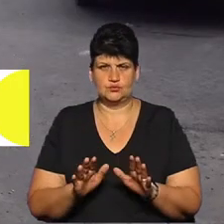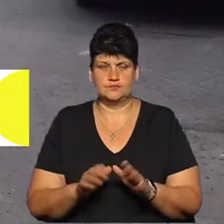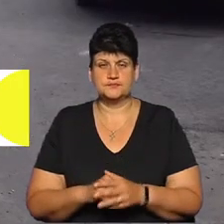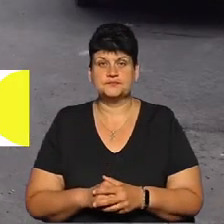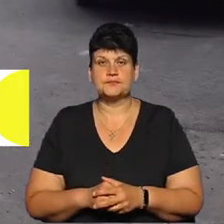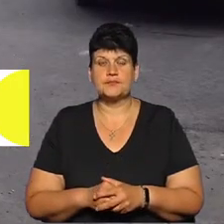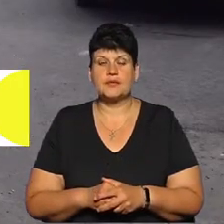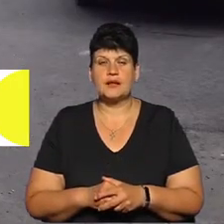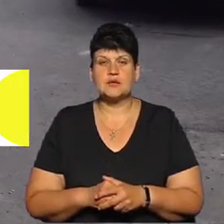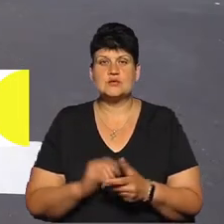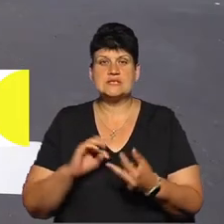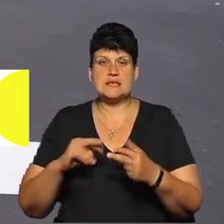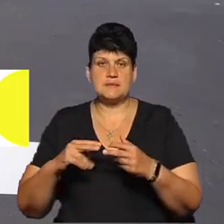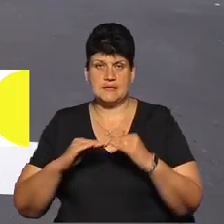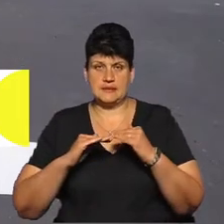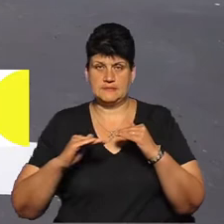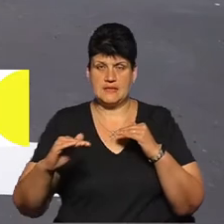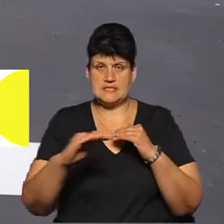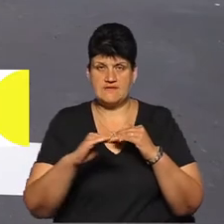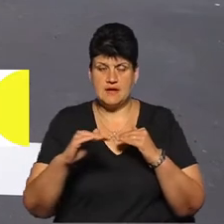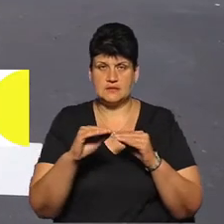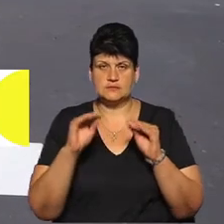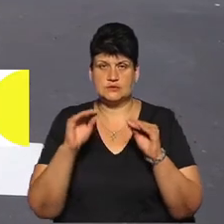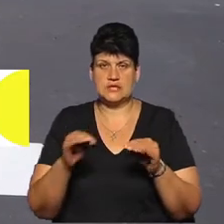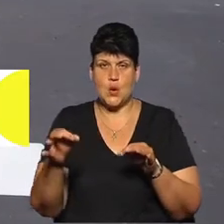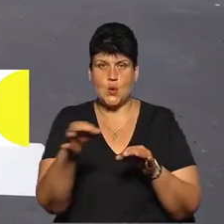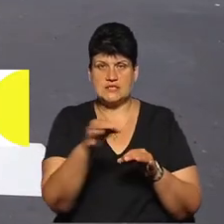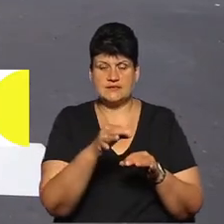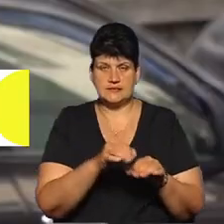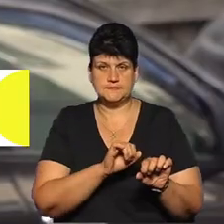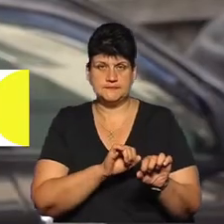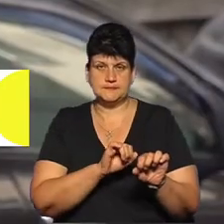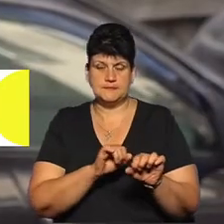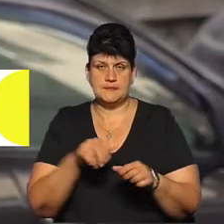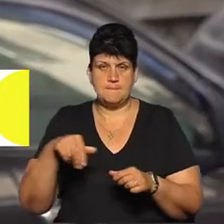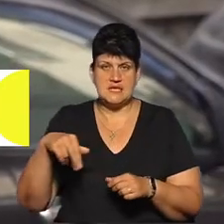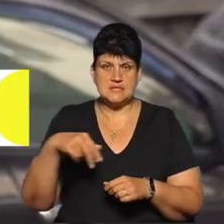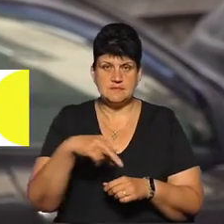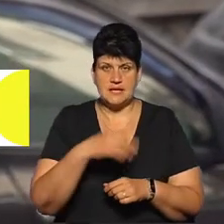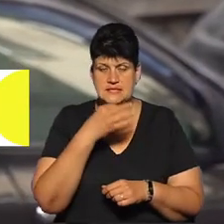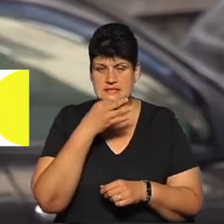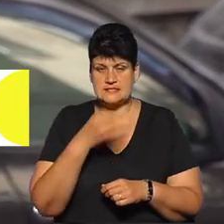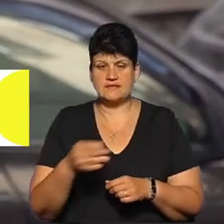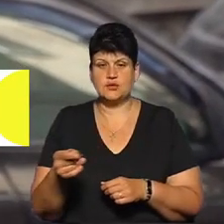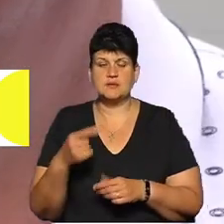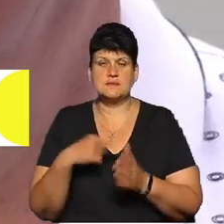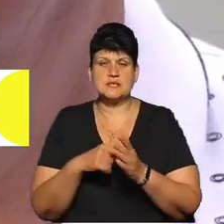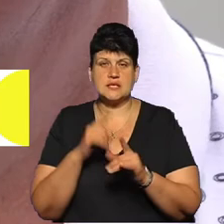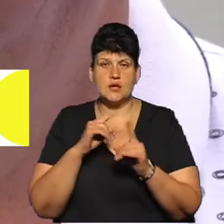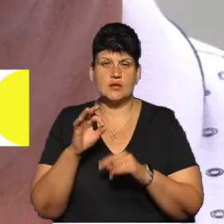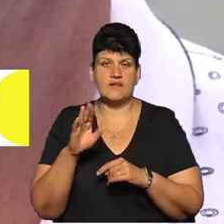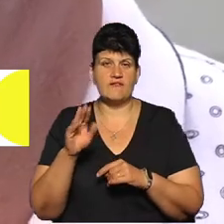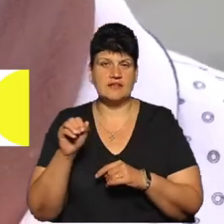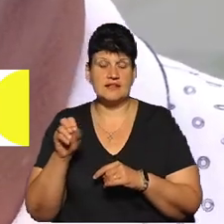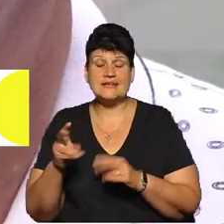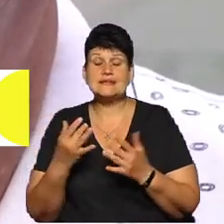замінили верхній шар асфальту та встановили острівки безпеки, розповів начальник відділу технагляду Тернопільської міськради Олег Вітик. Скільки коштували